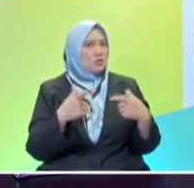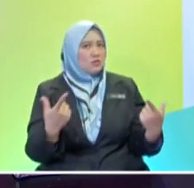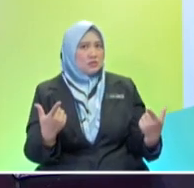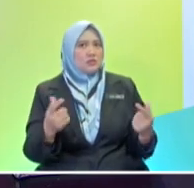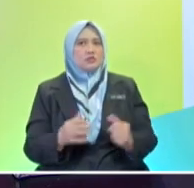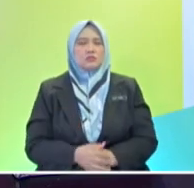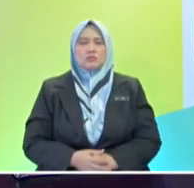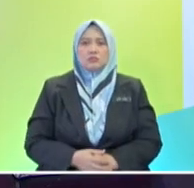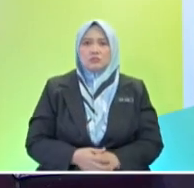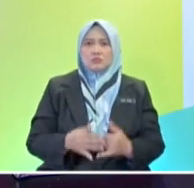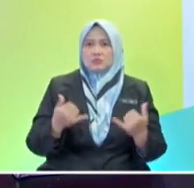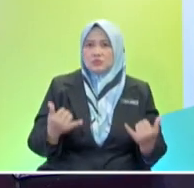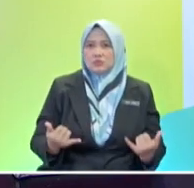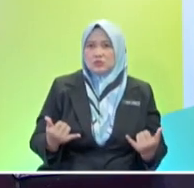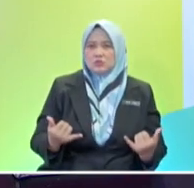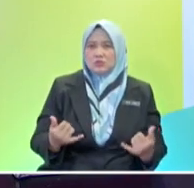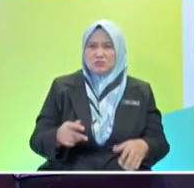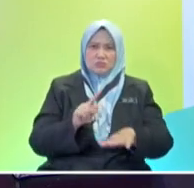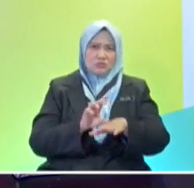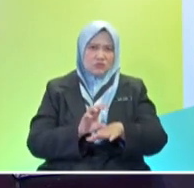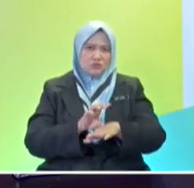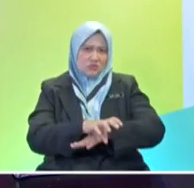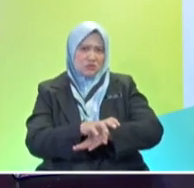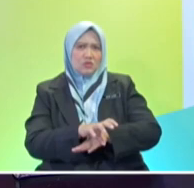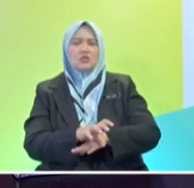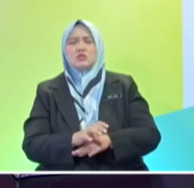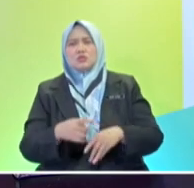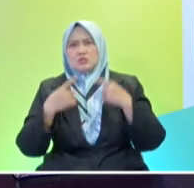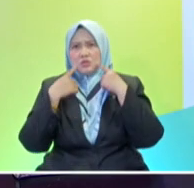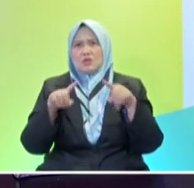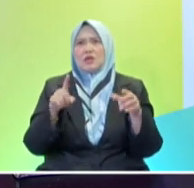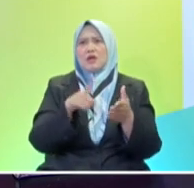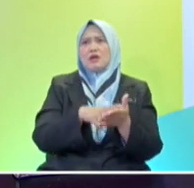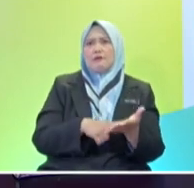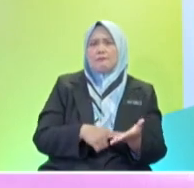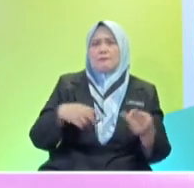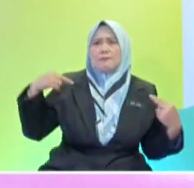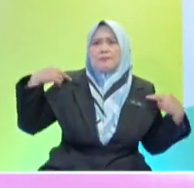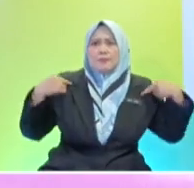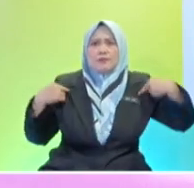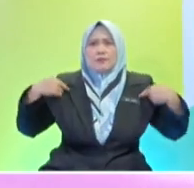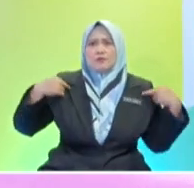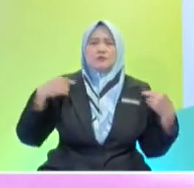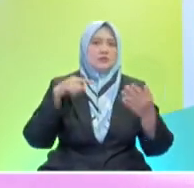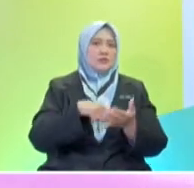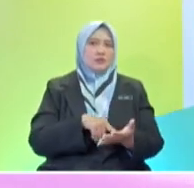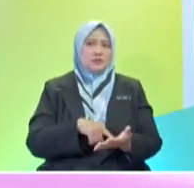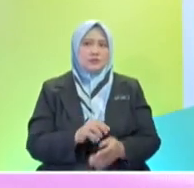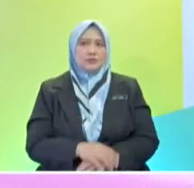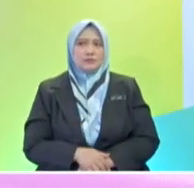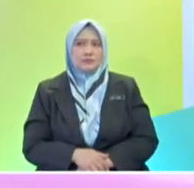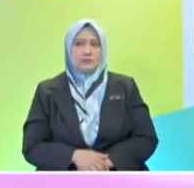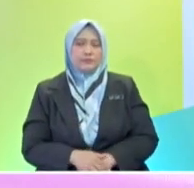nak paksa Mira untuk cuba juga jawab. Apakah haiwan ini Mira? Okey, Mira cuba jawab cikgu eh. Kalau macam